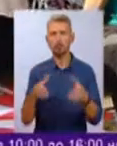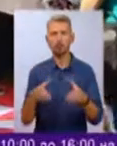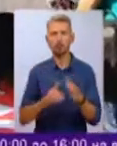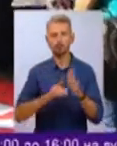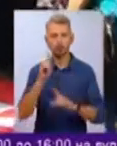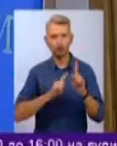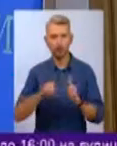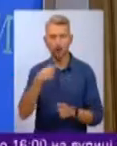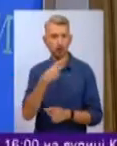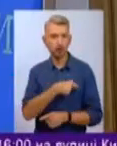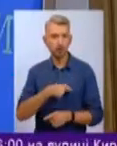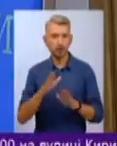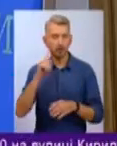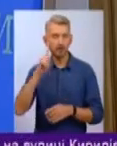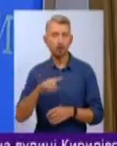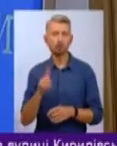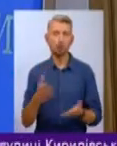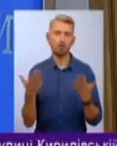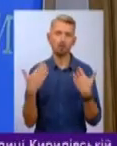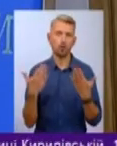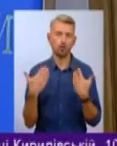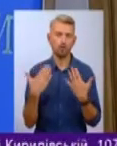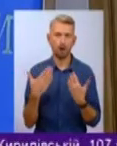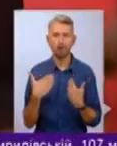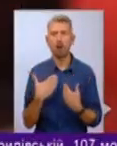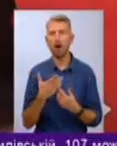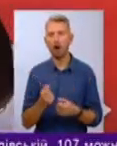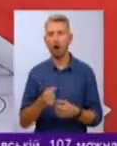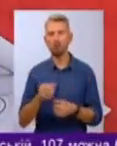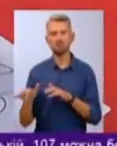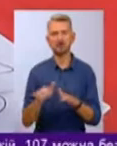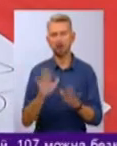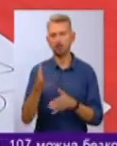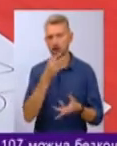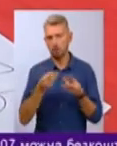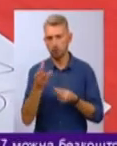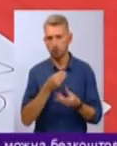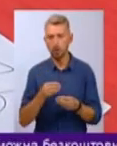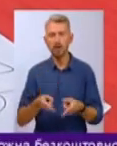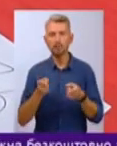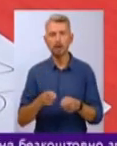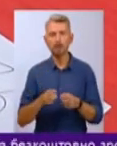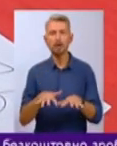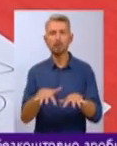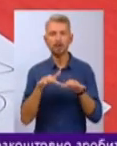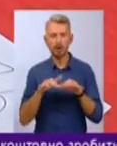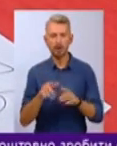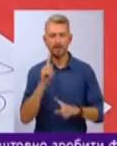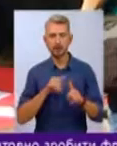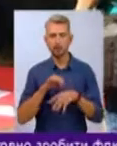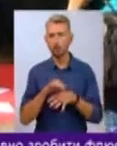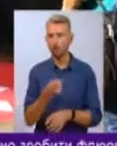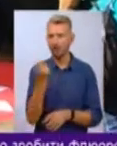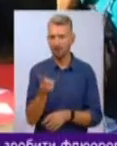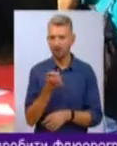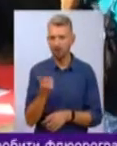Кажуть, народні обранці тільки знають, що відпочивати. Бурхливу ж діяльність лише імітують. А насправді пленарних засідань проводять замало,